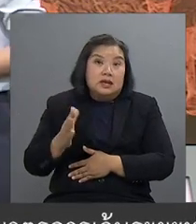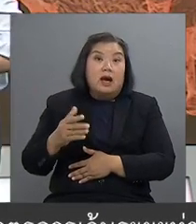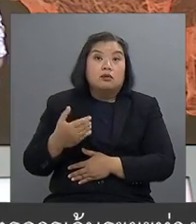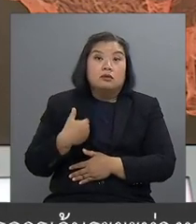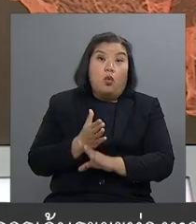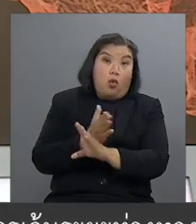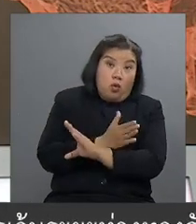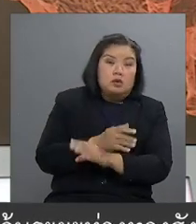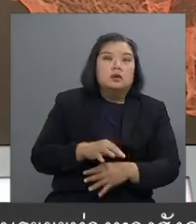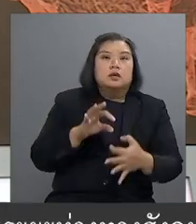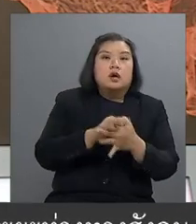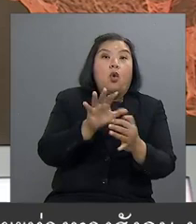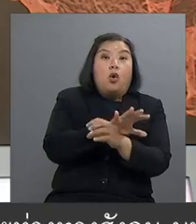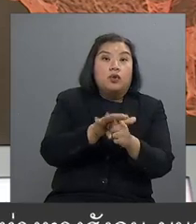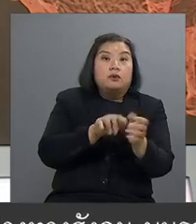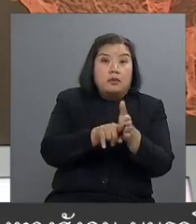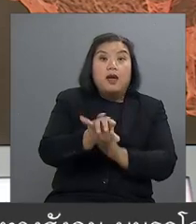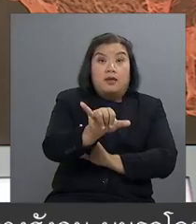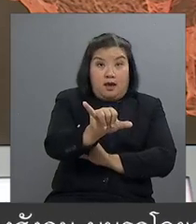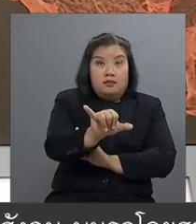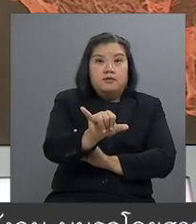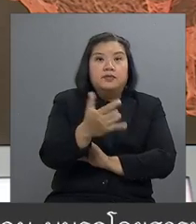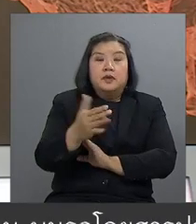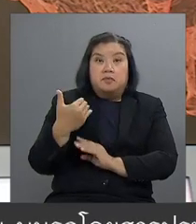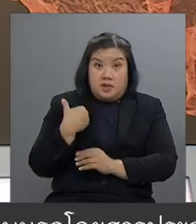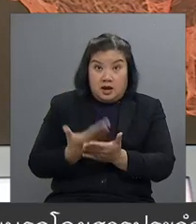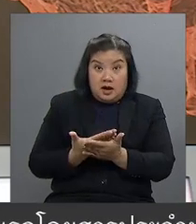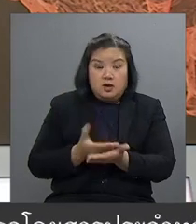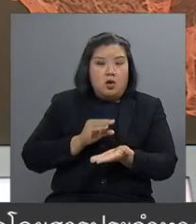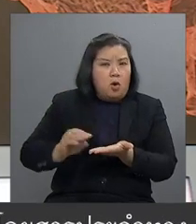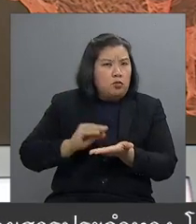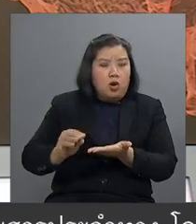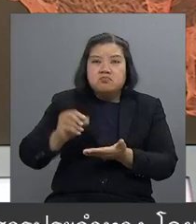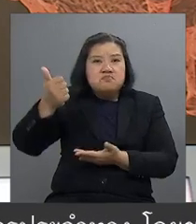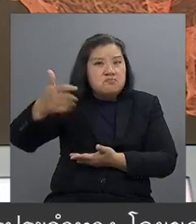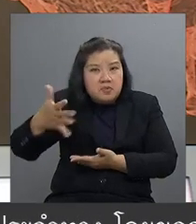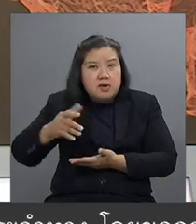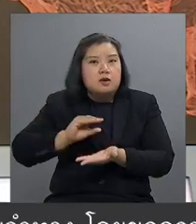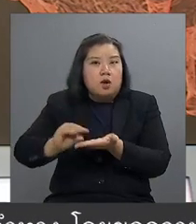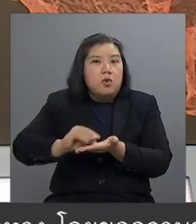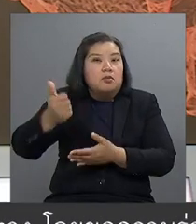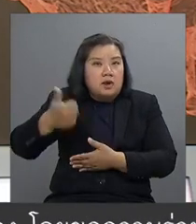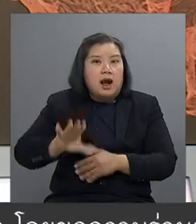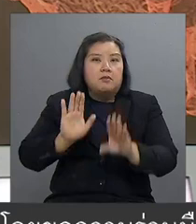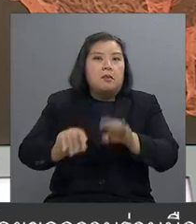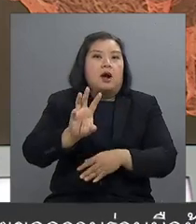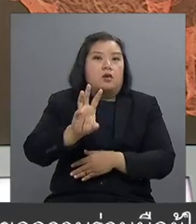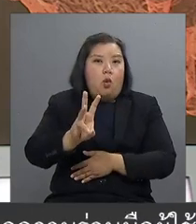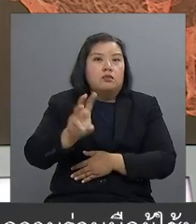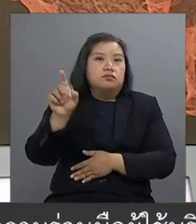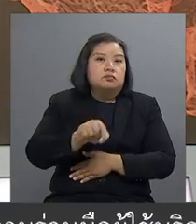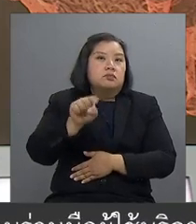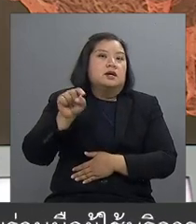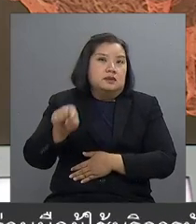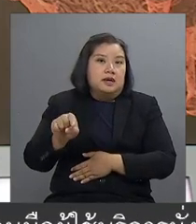ของโควิช 19นะคะเฉลี่ยแล้วเนี่ยนี่เสียถ้าเทียบกับสินเชื่อทั้งระบบจะอยู่ที่ประมาณ6%นะคะแต่พอเกิดการระบาด